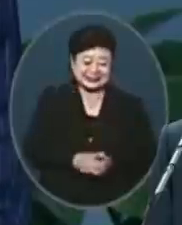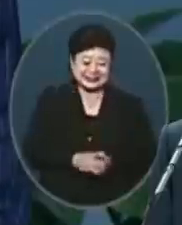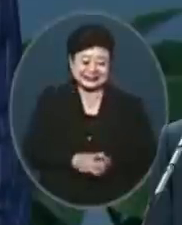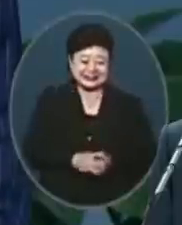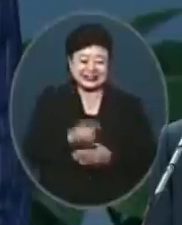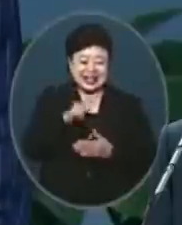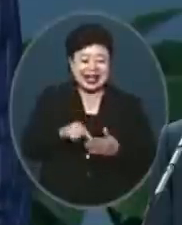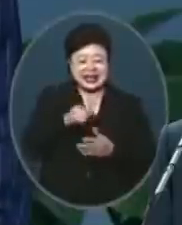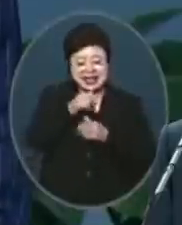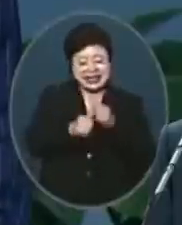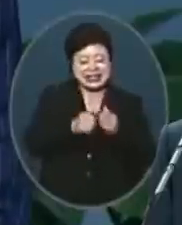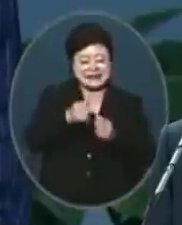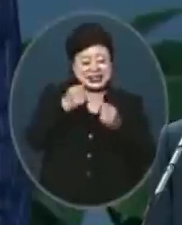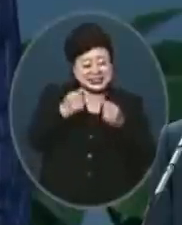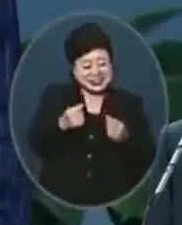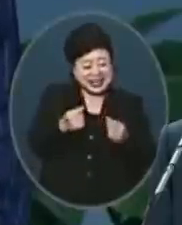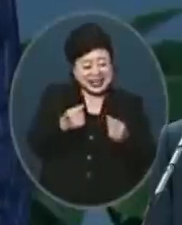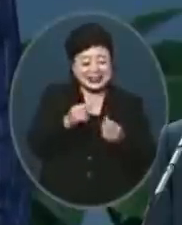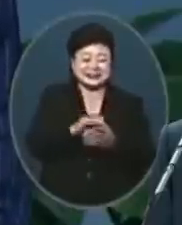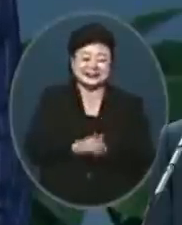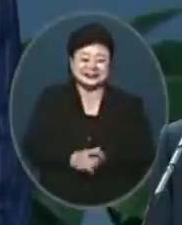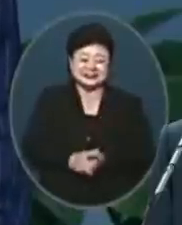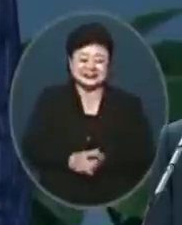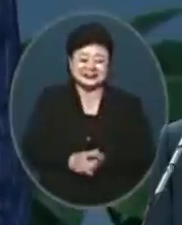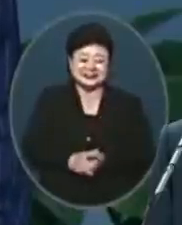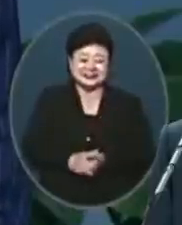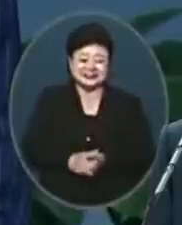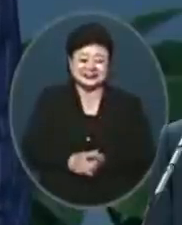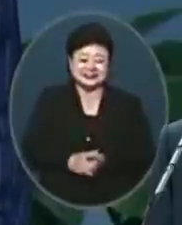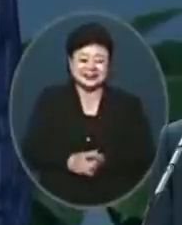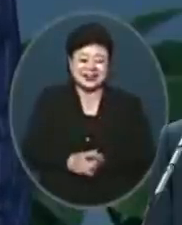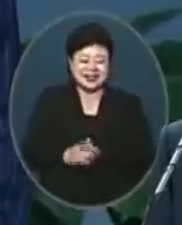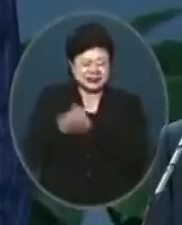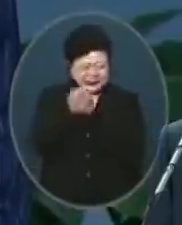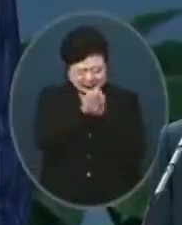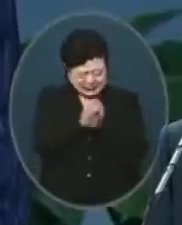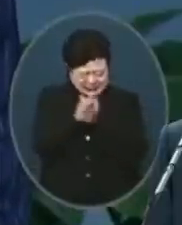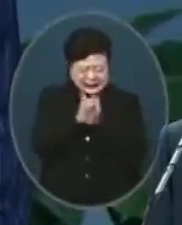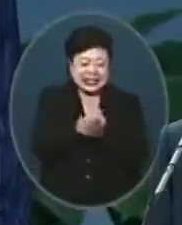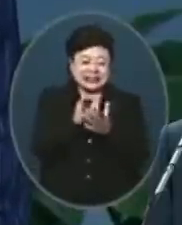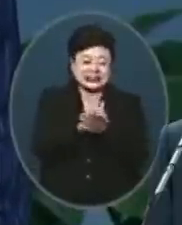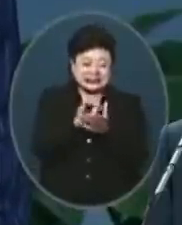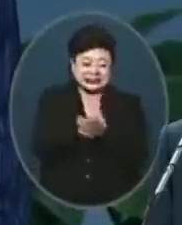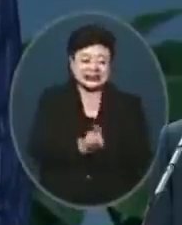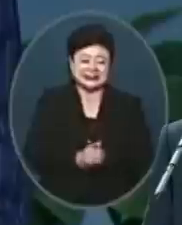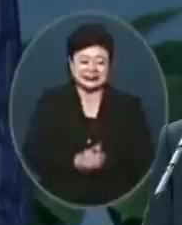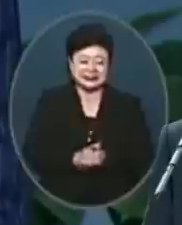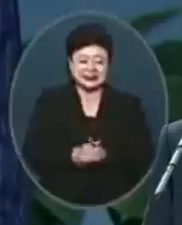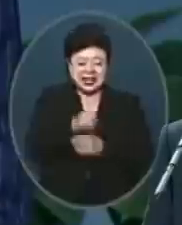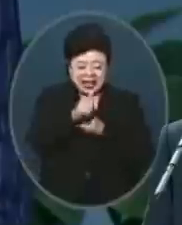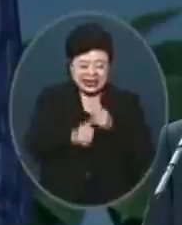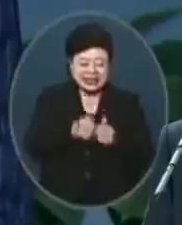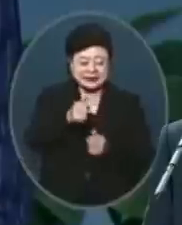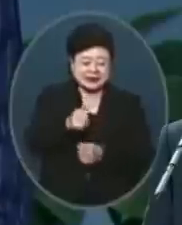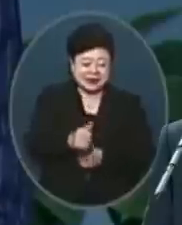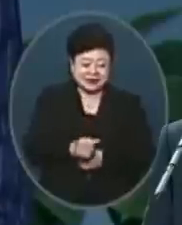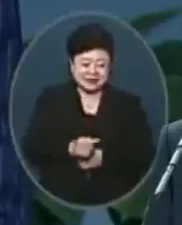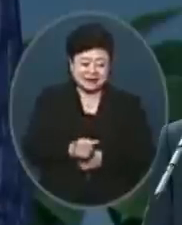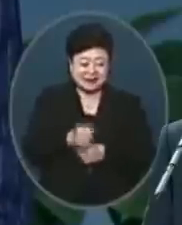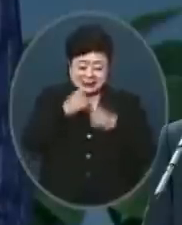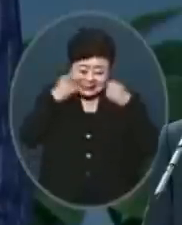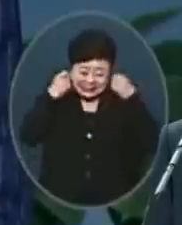내 안에 하나님이 계시는 절실한 관계를 가진 하나님이라고 굉장히